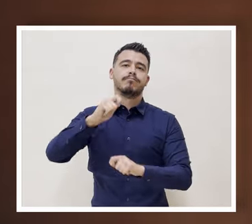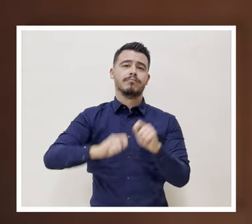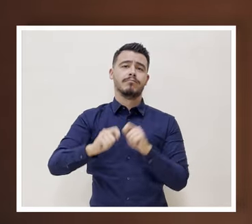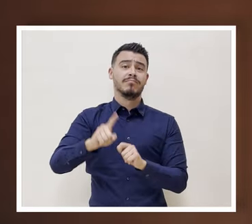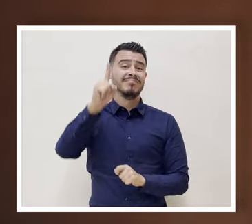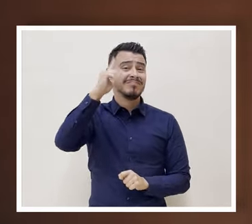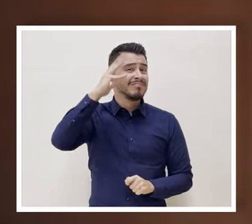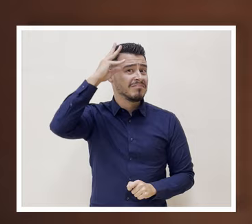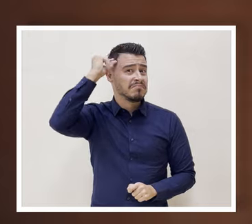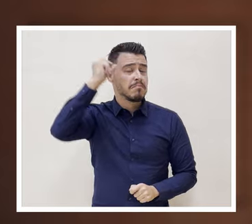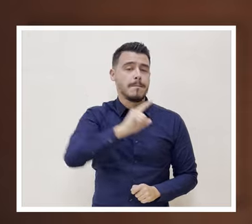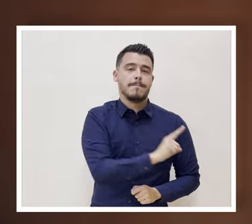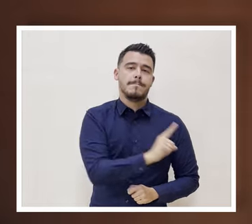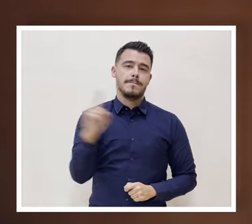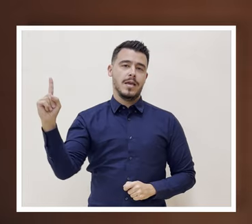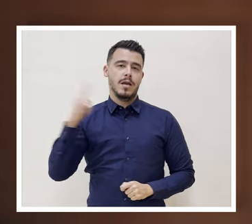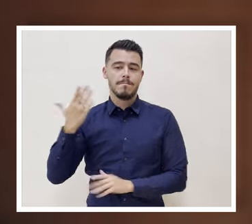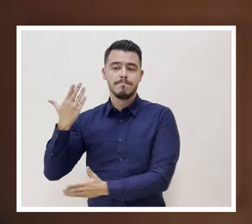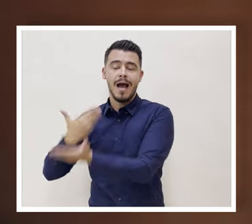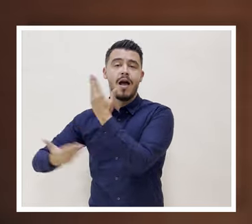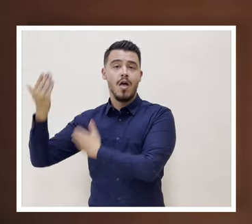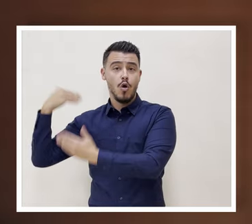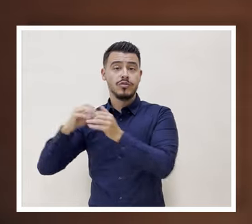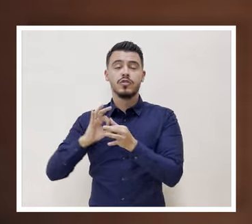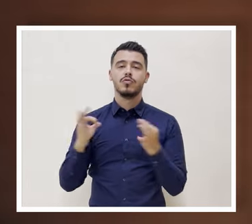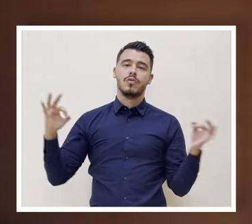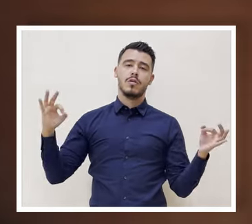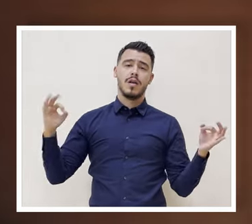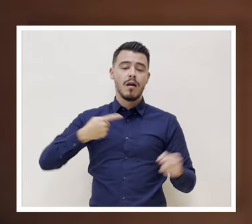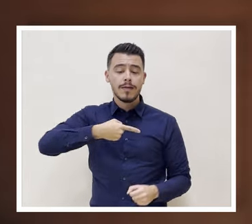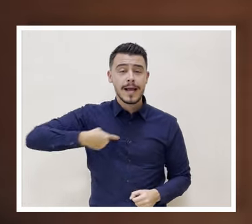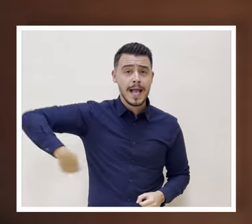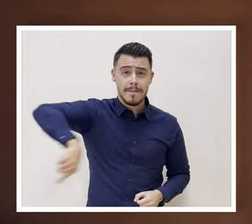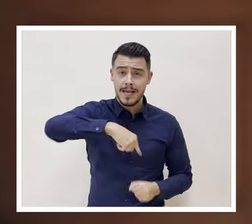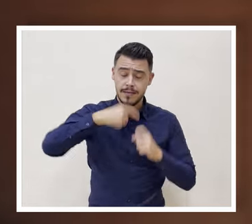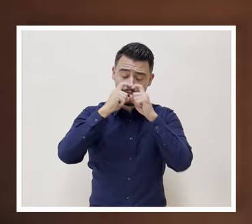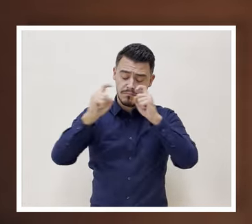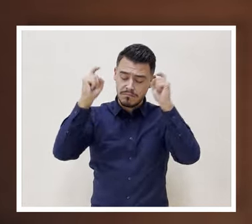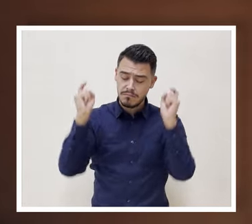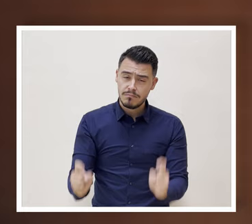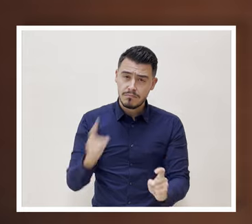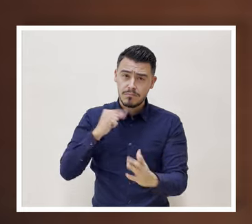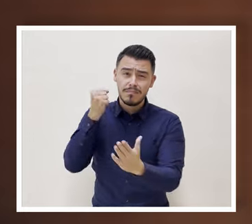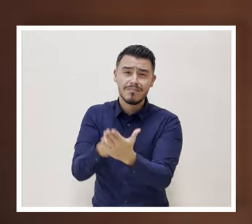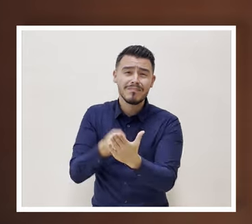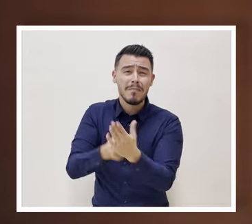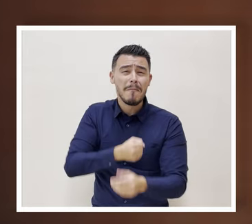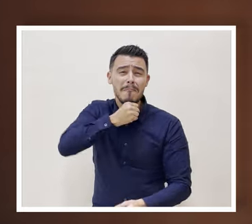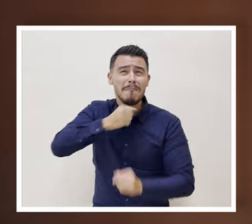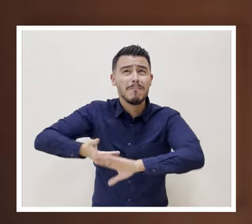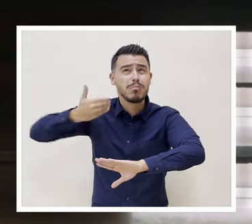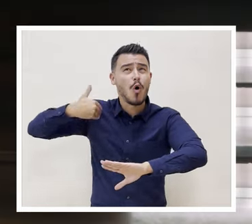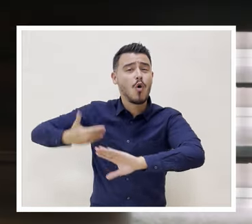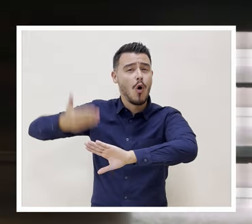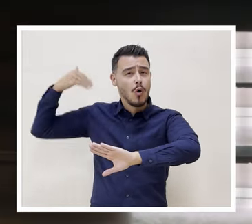μην ξεχνάμε την παράδοση και την ιστορία μας. Είναι τιμή και χρέος μας συνάμα να συνεχίσουμε επάξια τον αγώνα των προγόνων